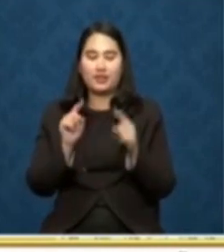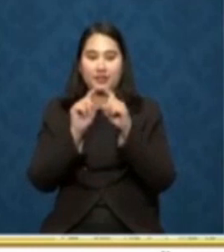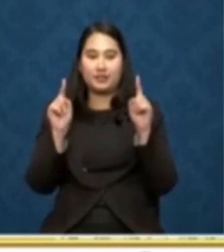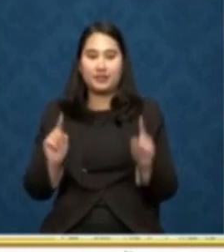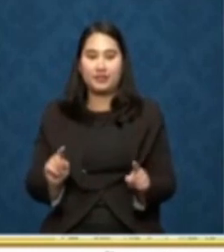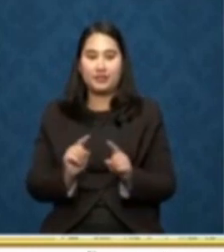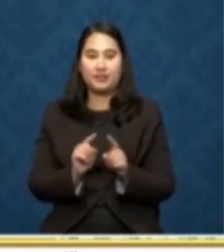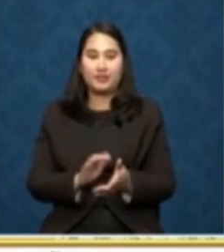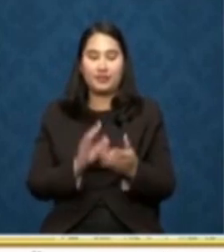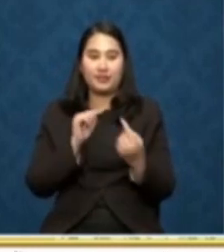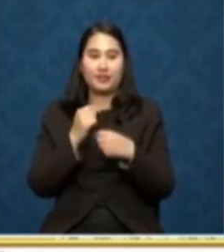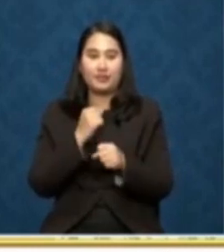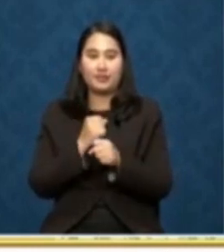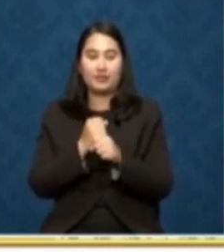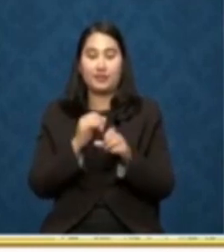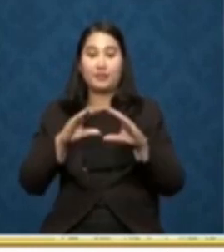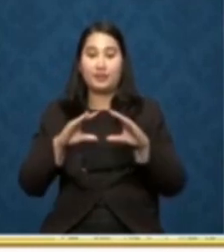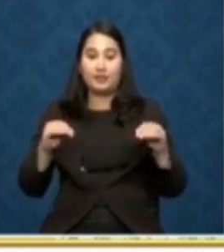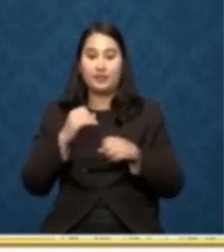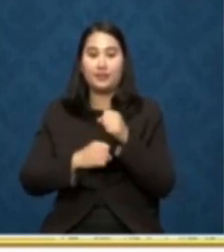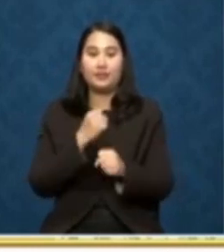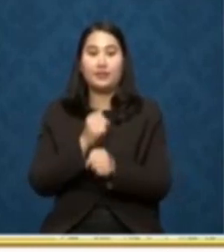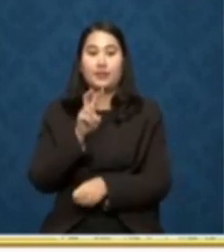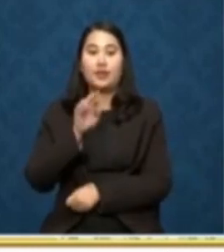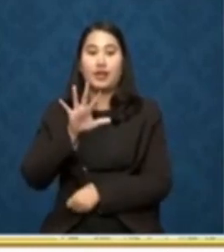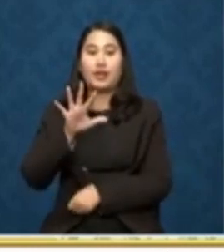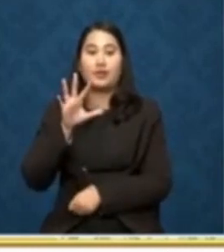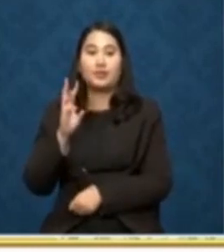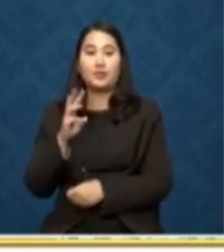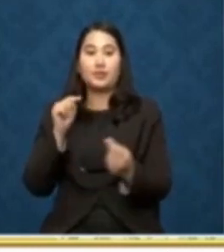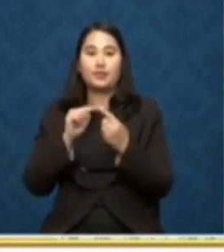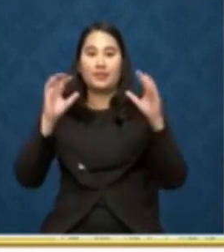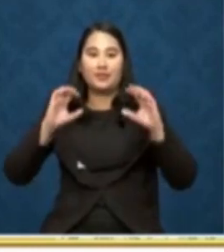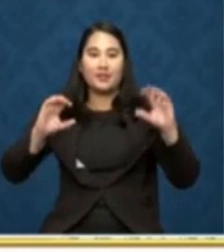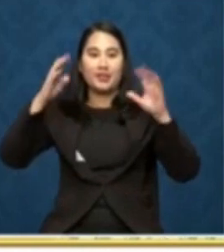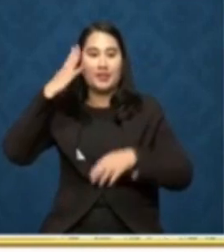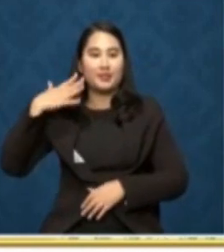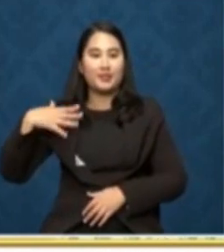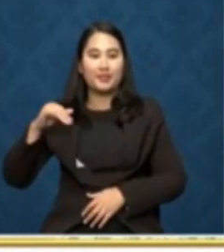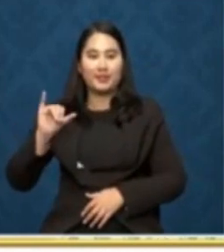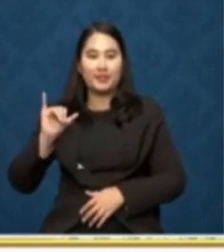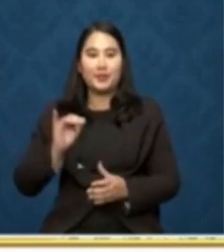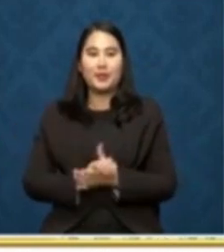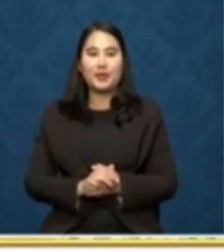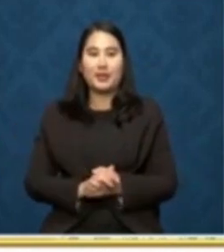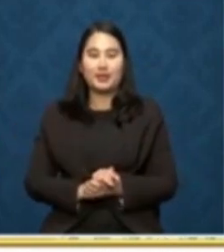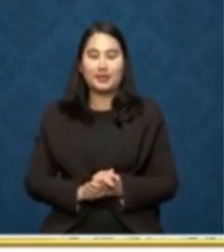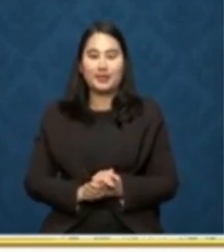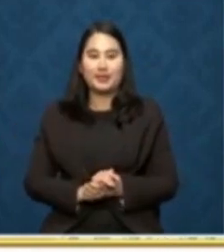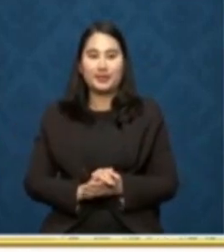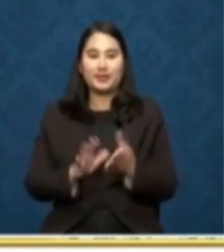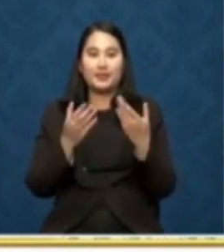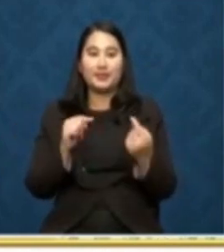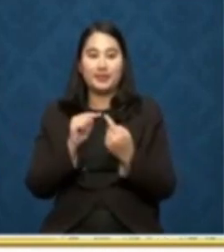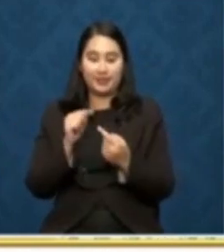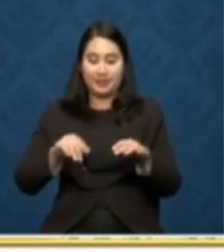จธรรมติ ทั่วไปา ดวย ก พด คย สันตภาพใน ป 2556 ใน ชว รัฐบา ยิ่ง รัก อั ท ซ้าย นะครับหอ ป ที่